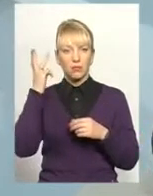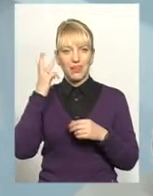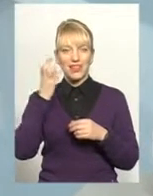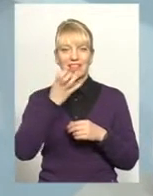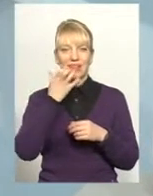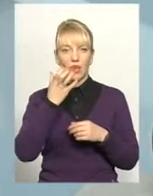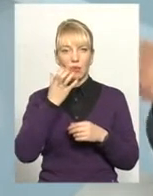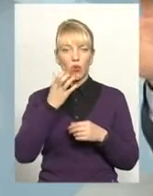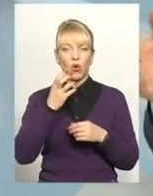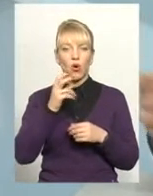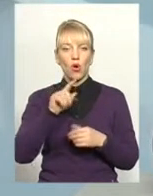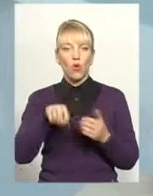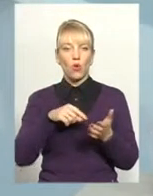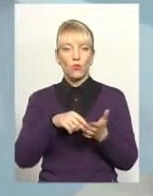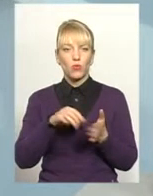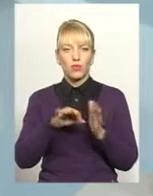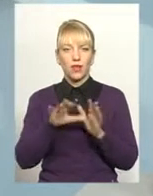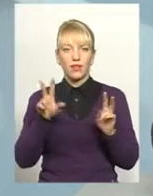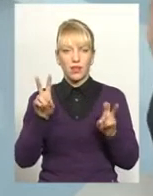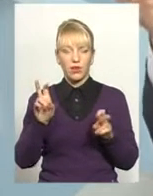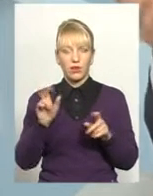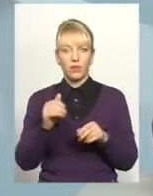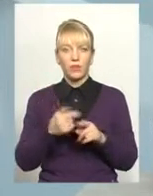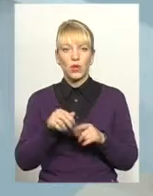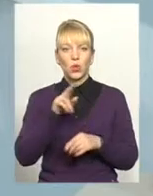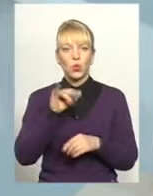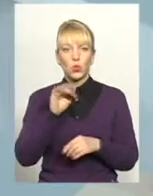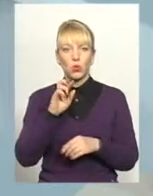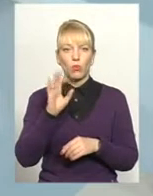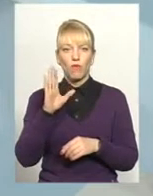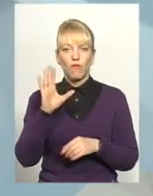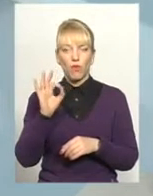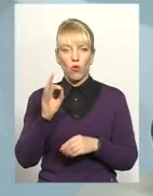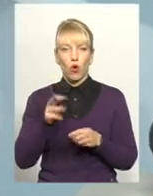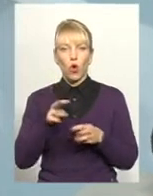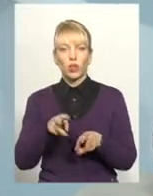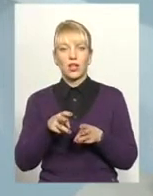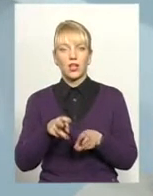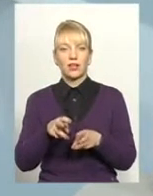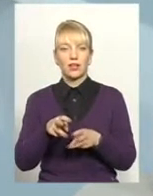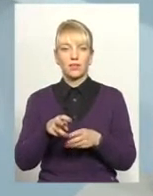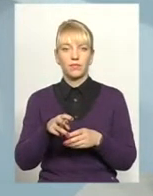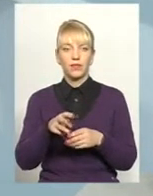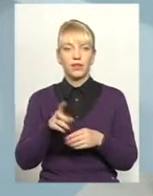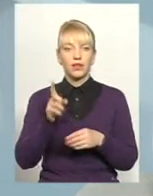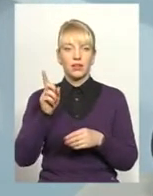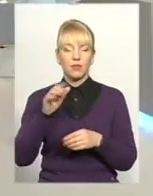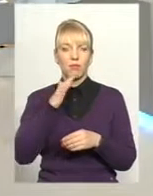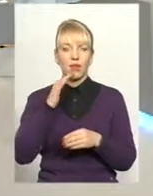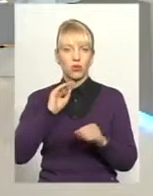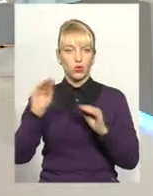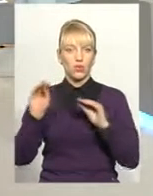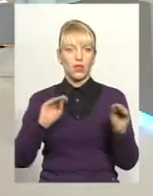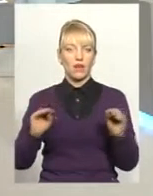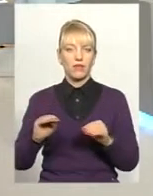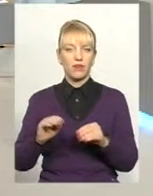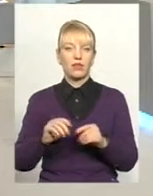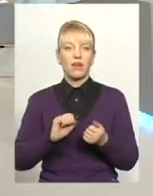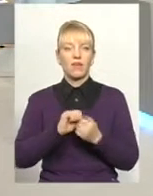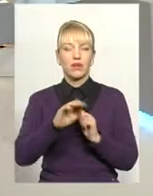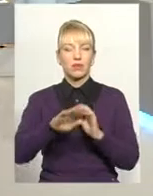Хмельницьтеплокомуненерго. От на Дубовській котельні багато їх стоїть. Значить, сьогодні в